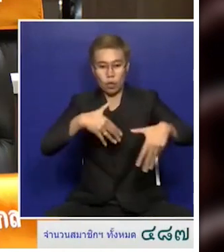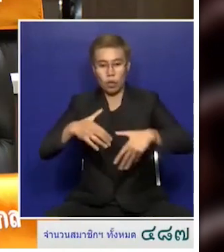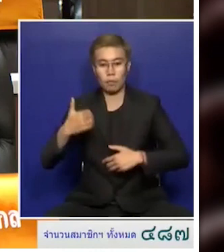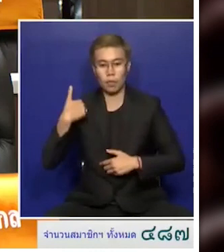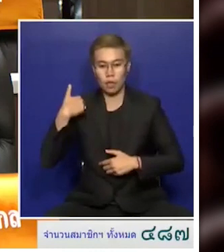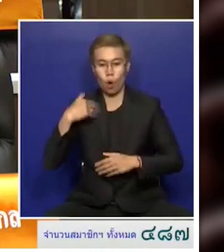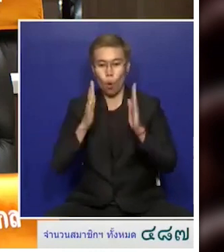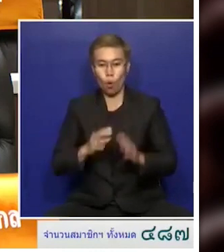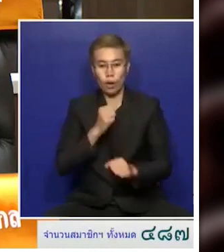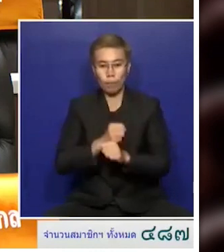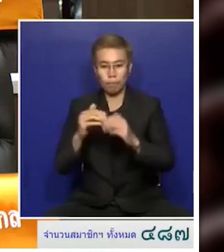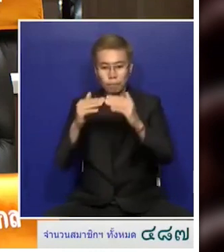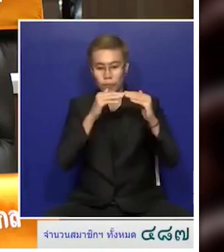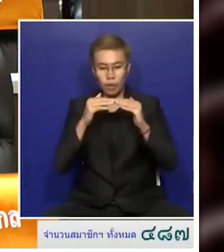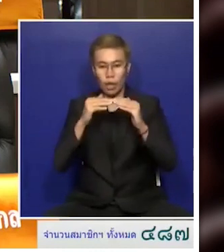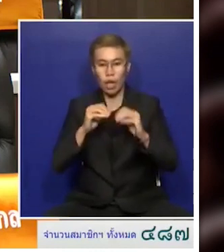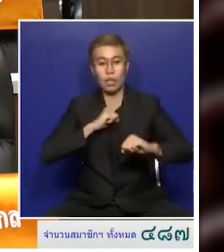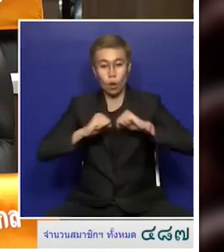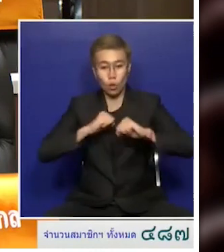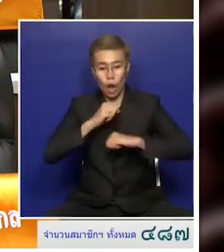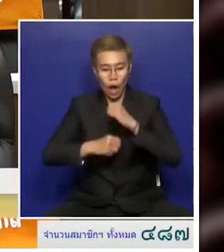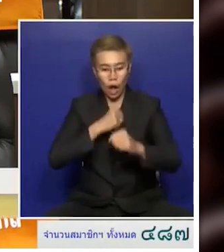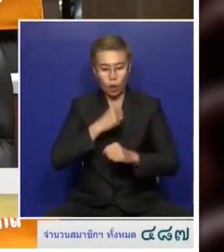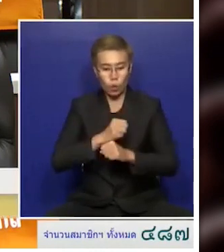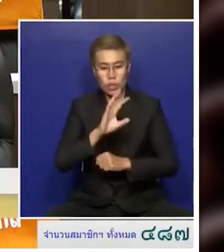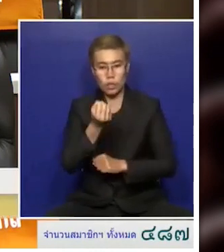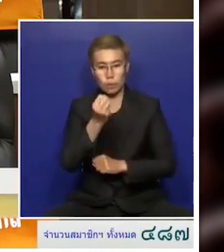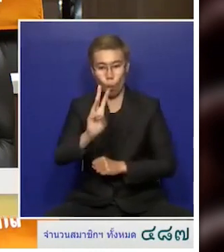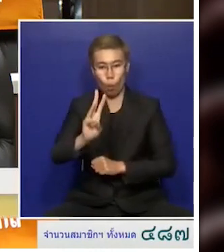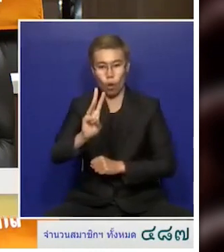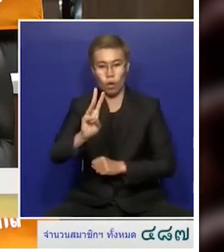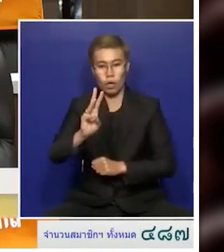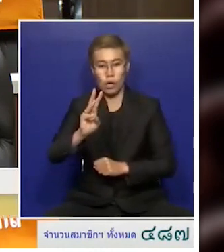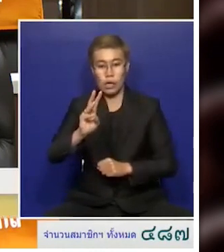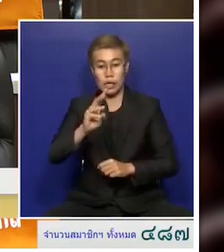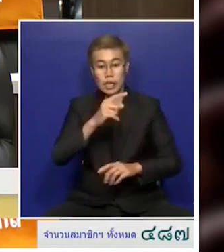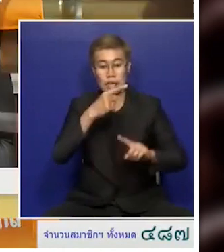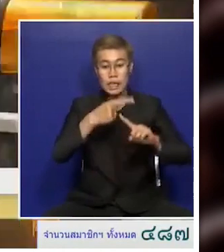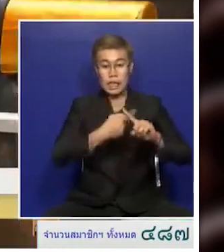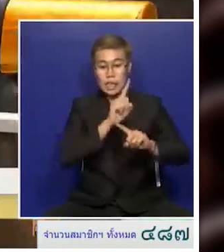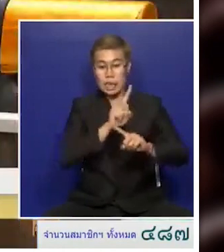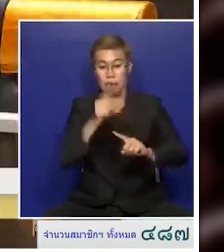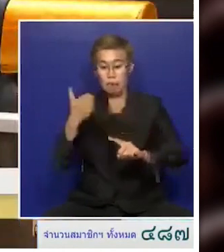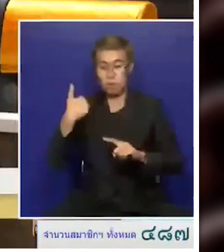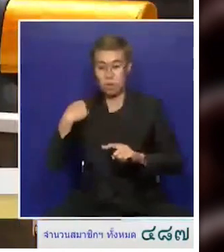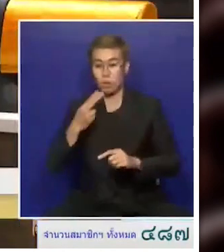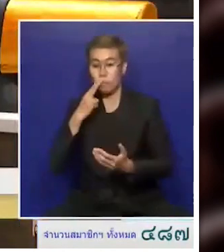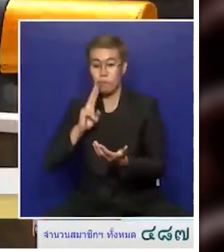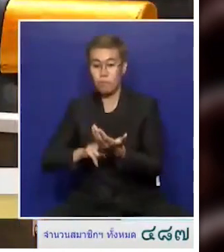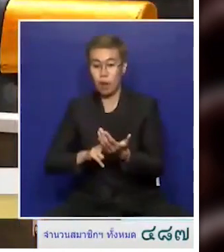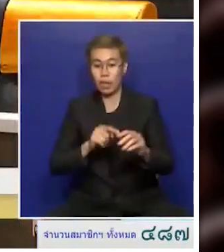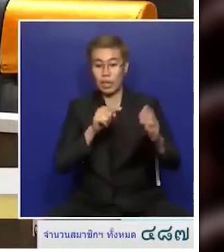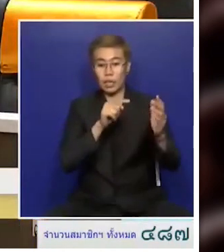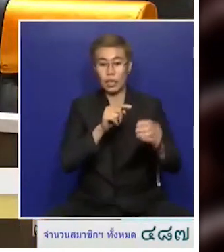านี้มาแล้วถึง2ปีแต่ภายใน1เดือนถูกดำเนินคดีไป40คนการออกหมายเรียกดำเนินคดีในคดีร้ายแรง